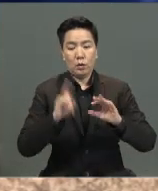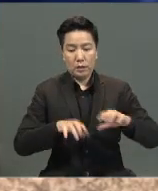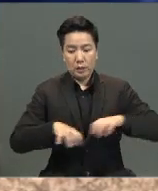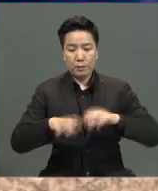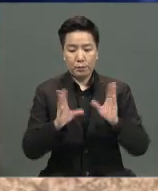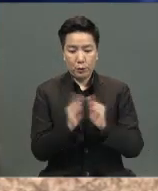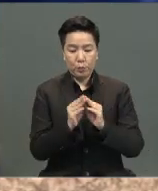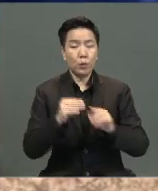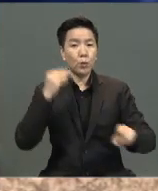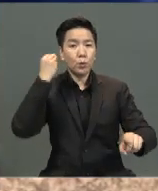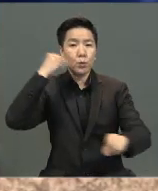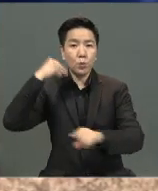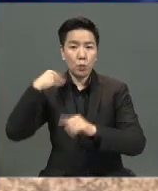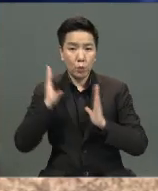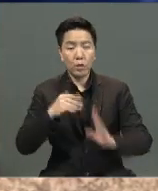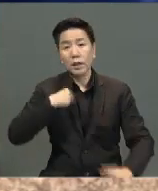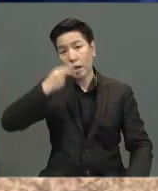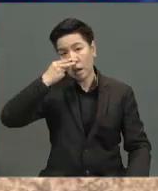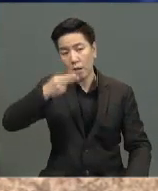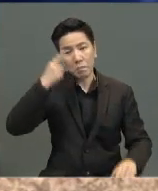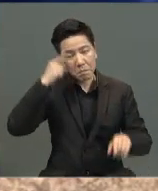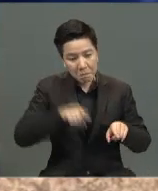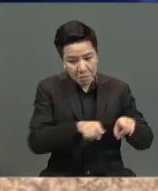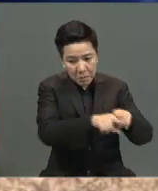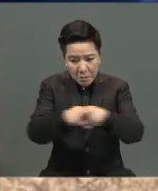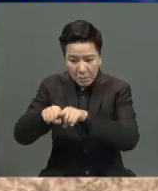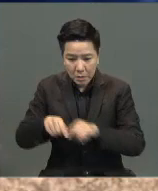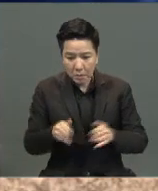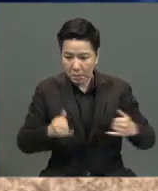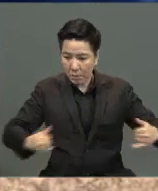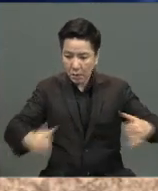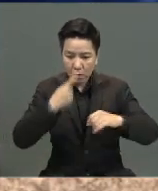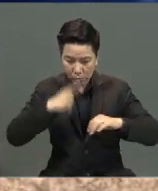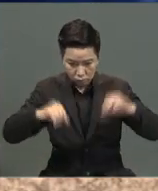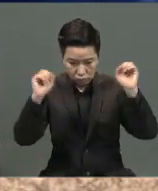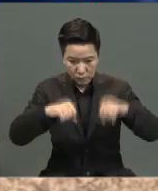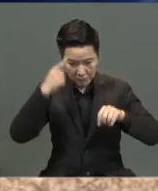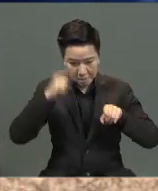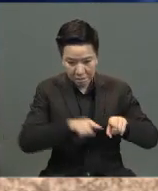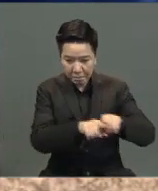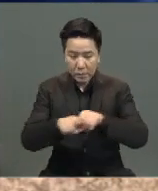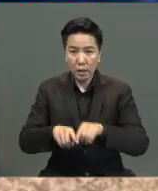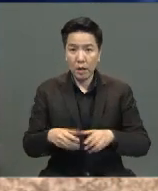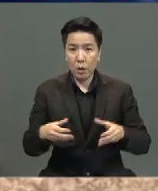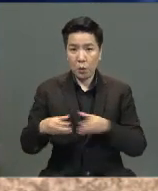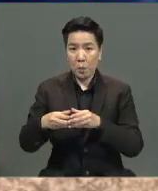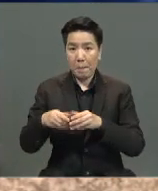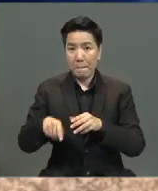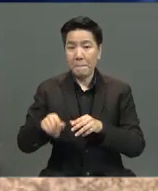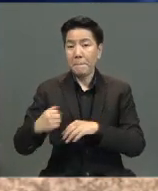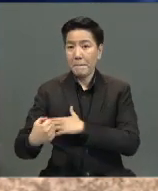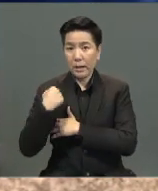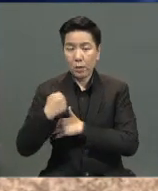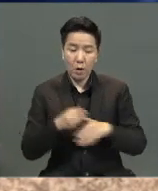นี้ทุกคนก็ได้เห็นพ้องต้องการทุกหน่วยนะครับผมย้ำอีกครั้งหนึ่งว่าเราได้ประชุมหน่วยงานความมั่นคงประชาคมข่าวกร